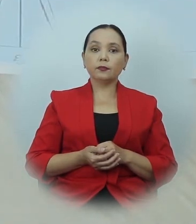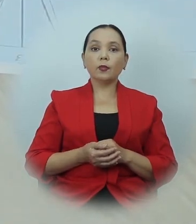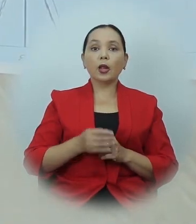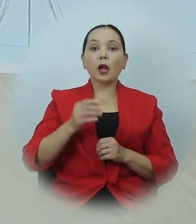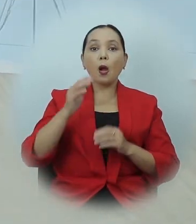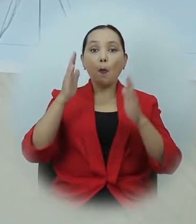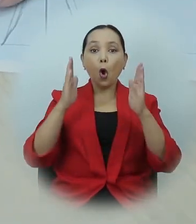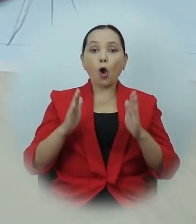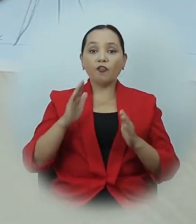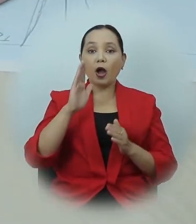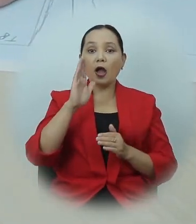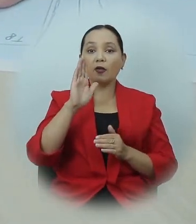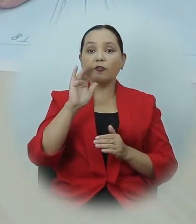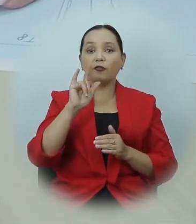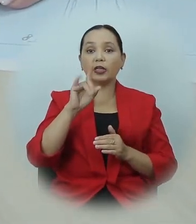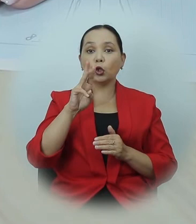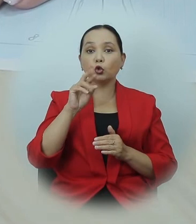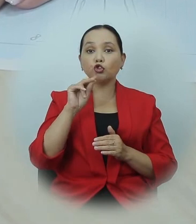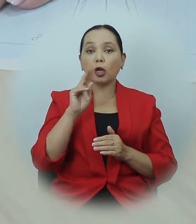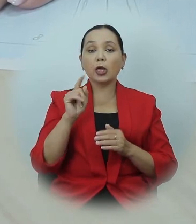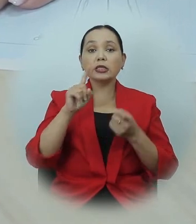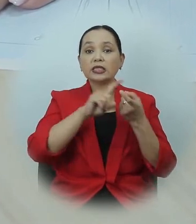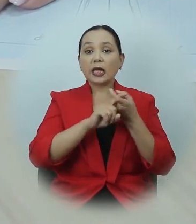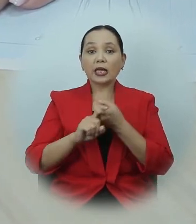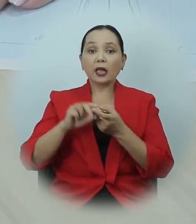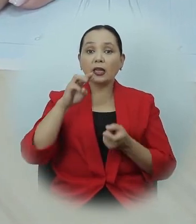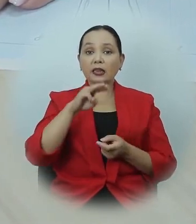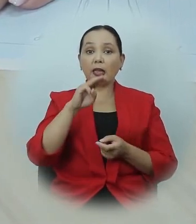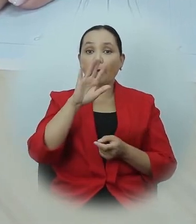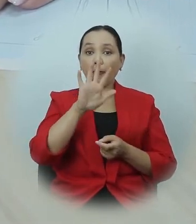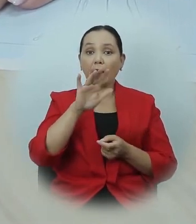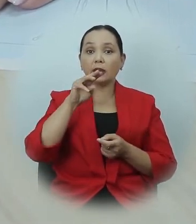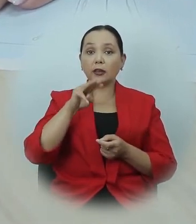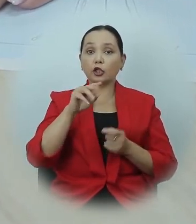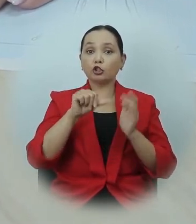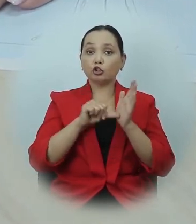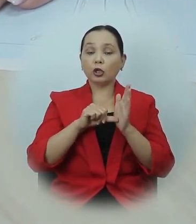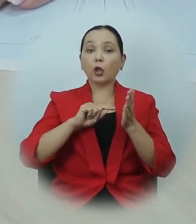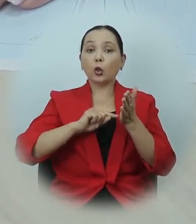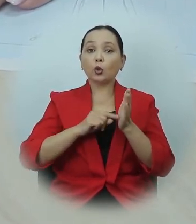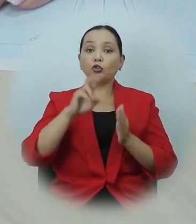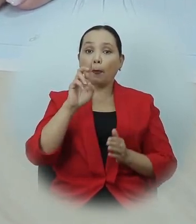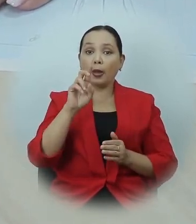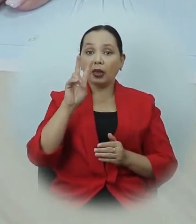Боковая выточка. Соединяем точки Т5, Т6 с точкой